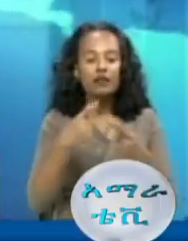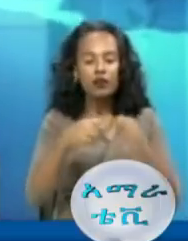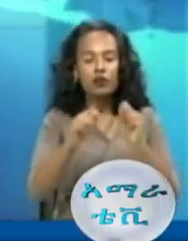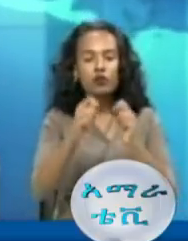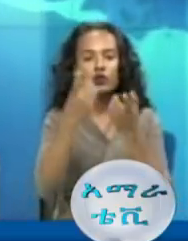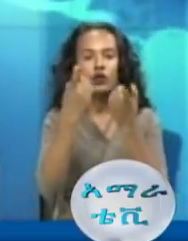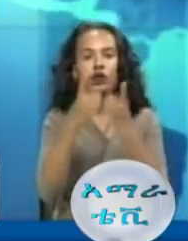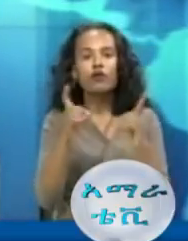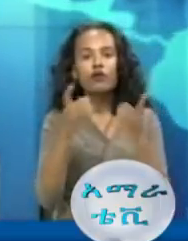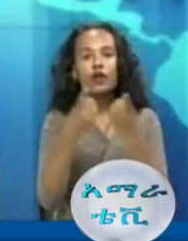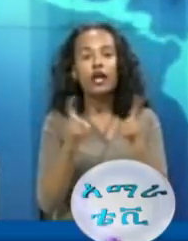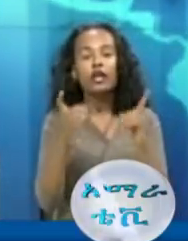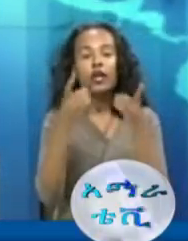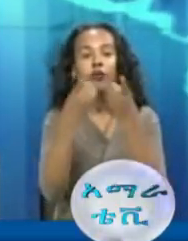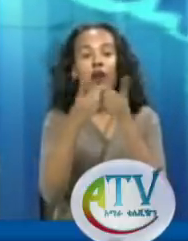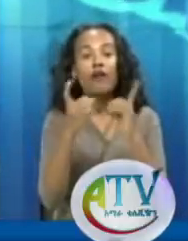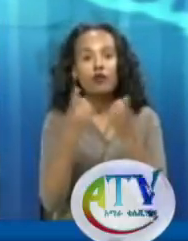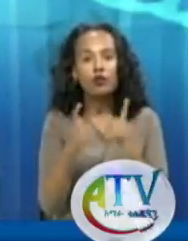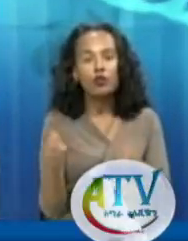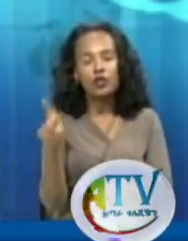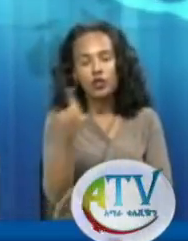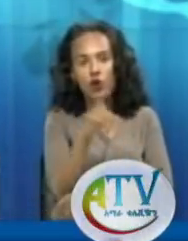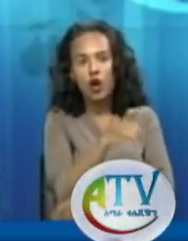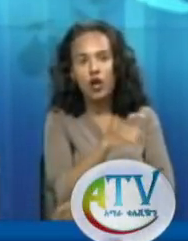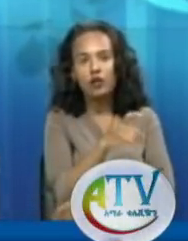ፍሬ የሚያፈሩበት ይሆናል።